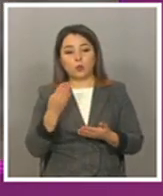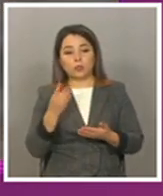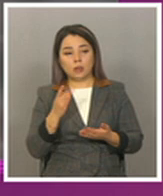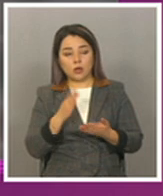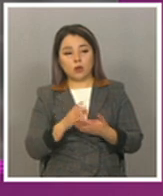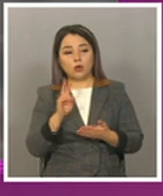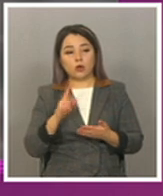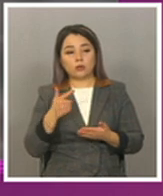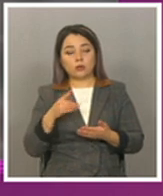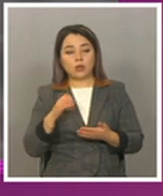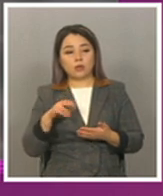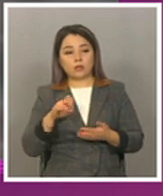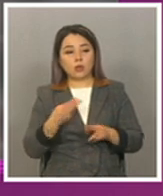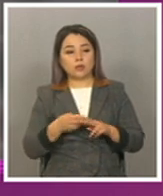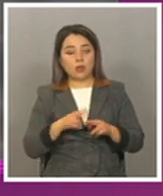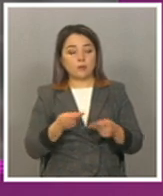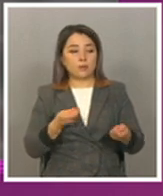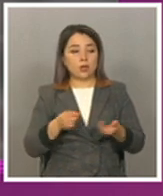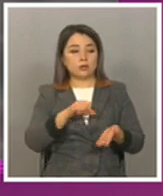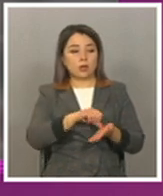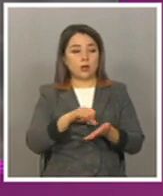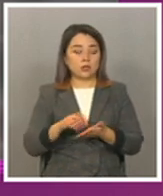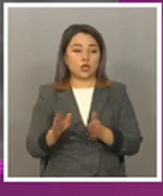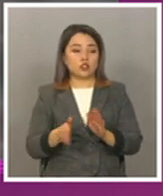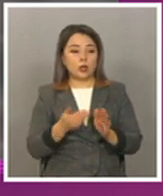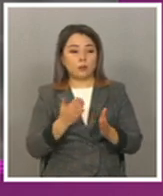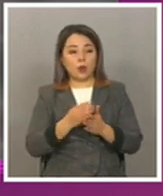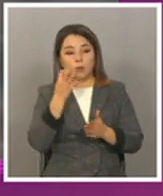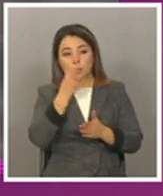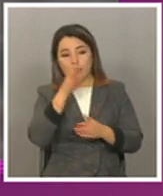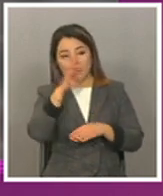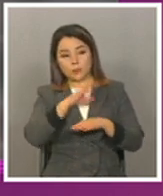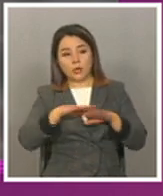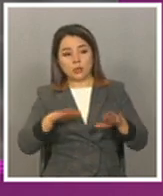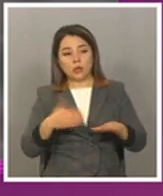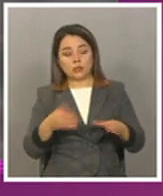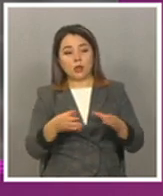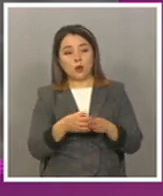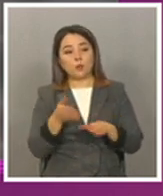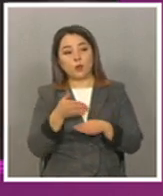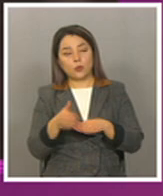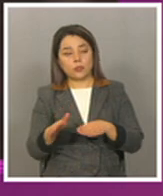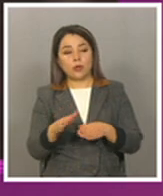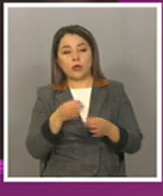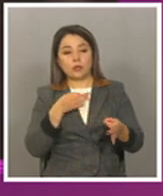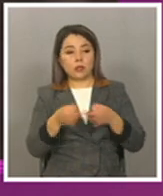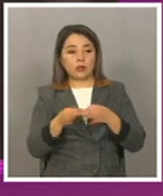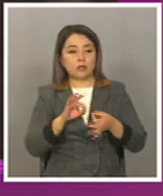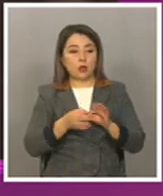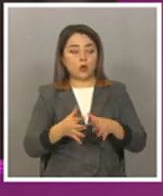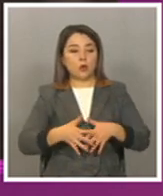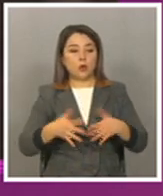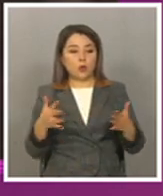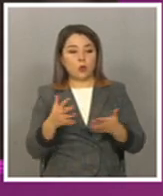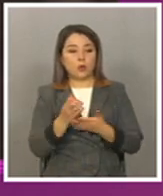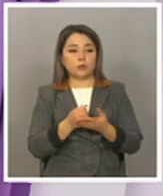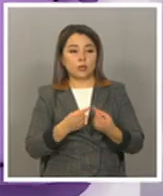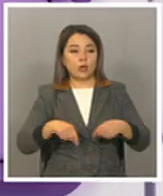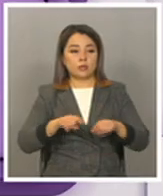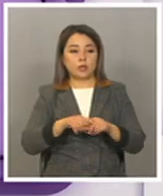Үгедей аймақтарының билеушілерін шақырып, Моңғол империясынан бөлініп шығуды талқылаған үлкен құрылтай